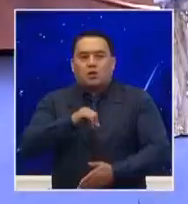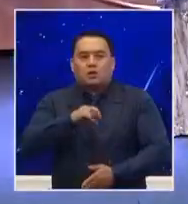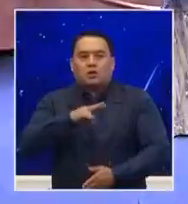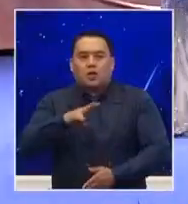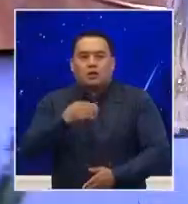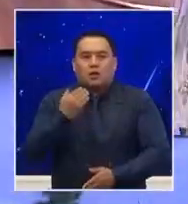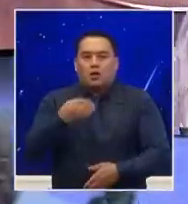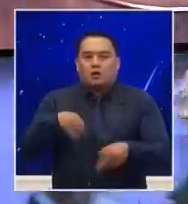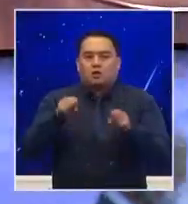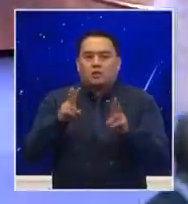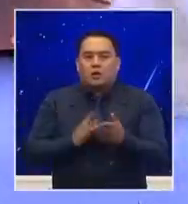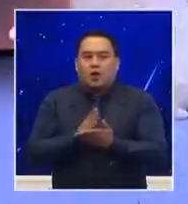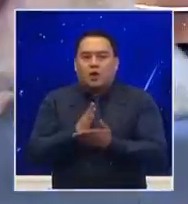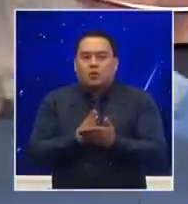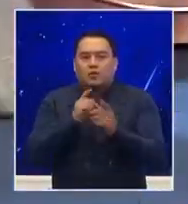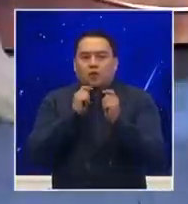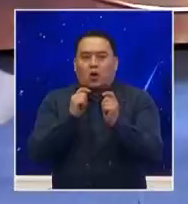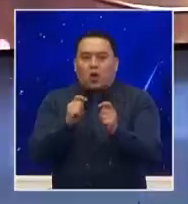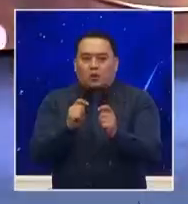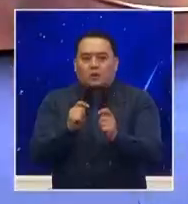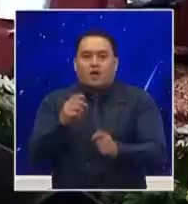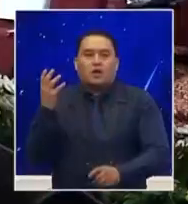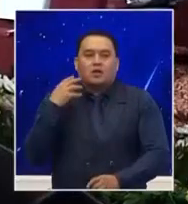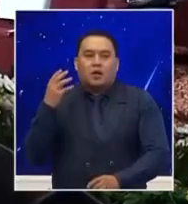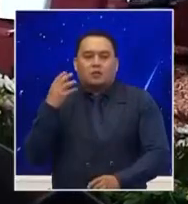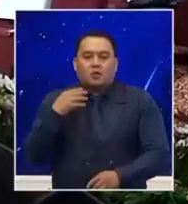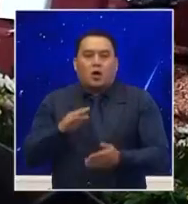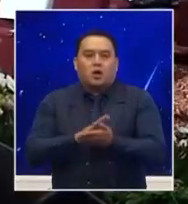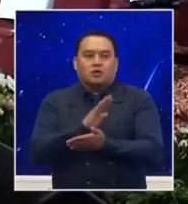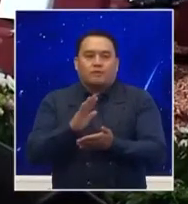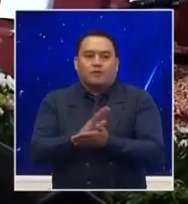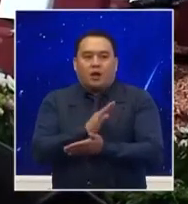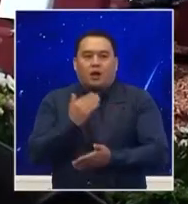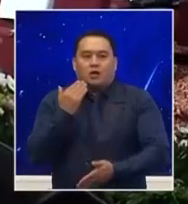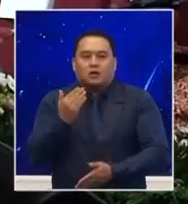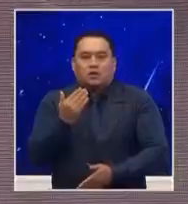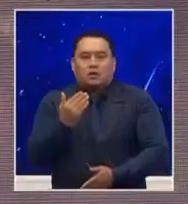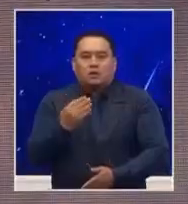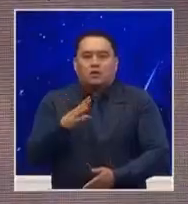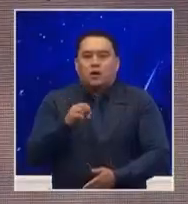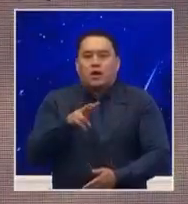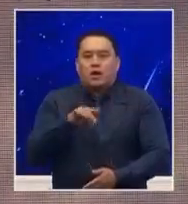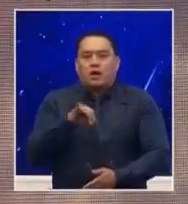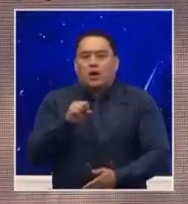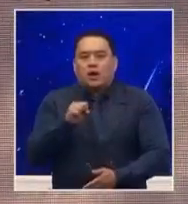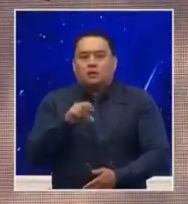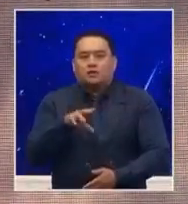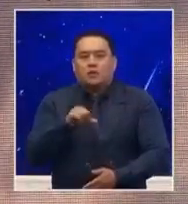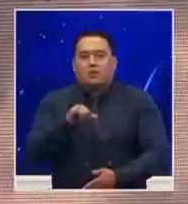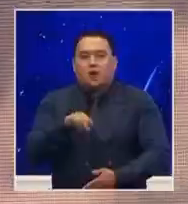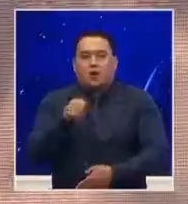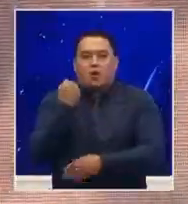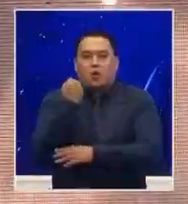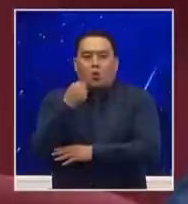Ахсанов ардагер журналист атанды. Ал Кербұлақ жұлдызы газетінің бас редакторы Ләйла Оңалбаева самғаудың бірінші